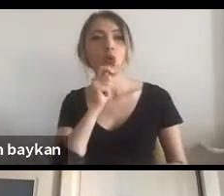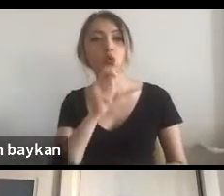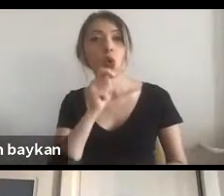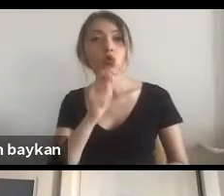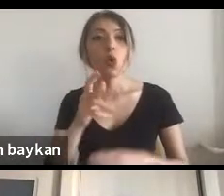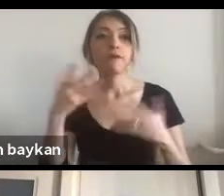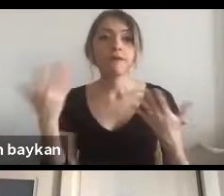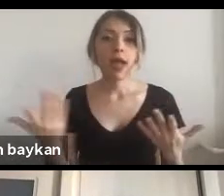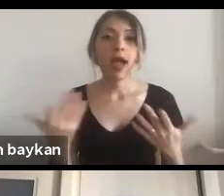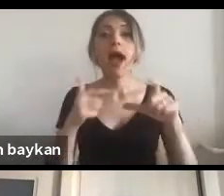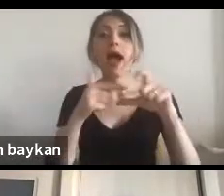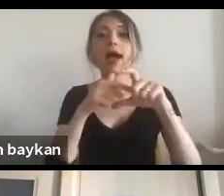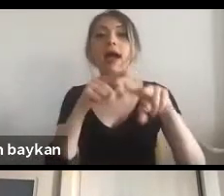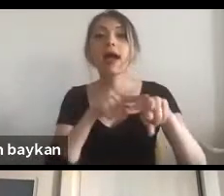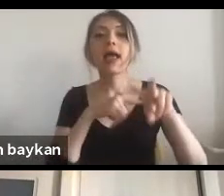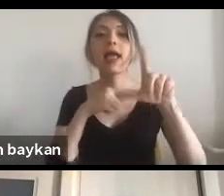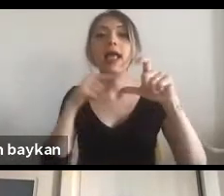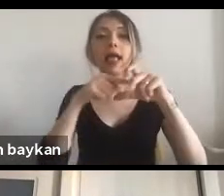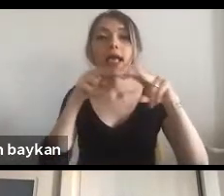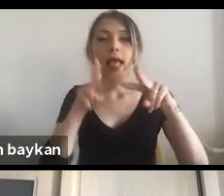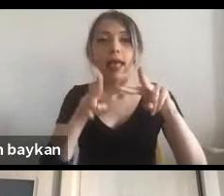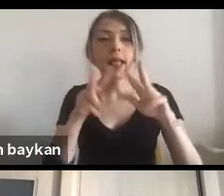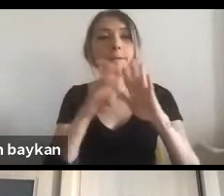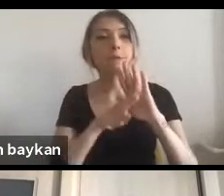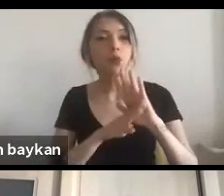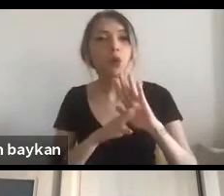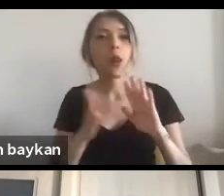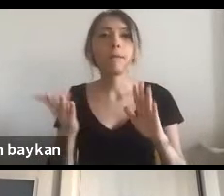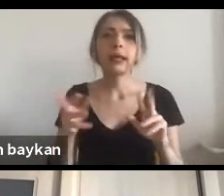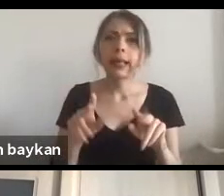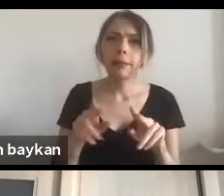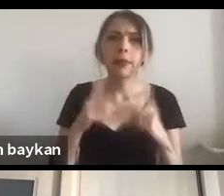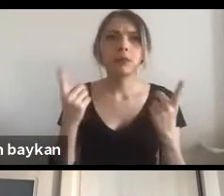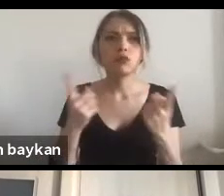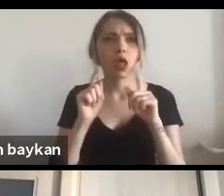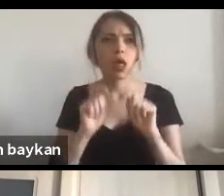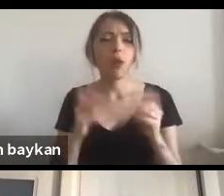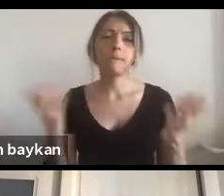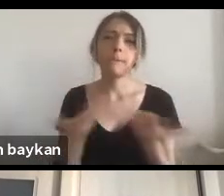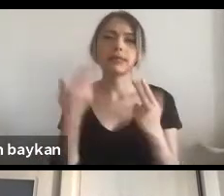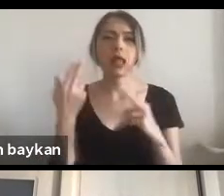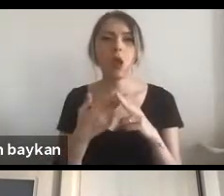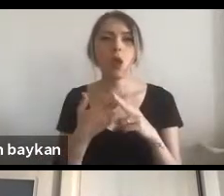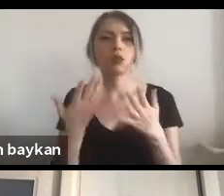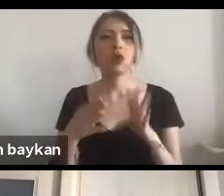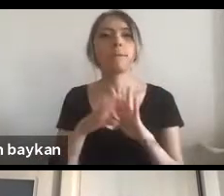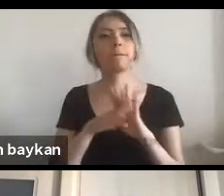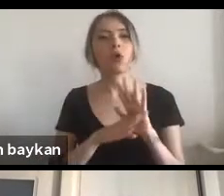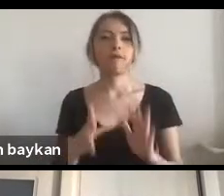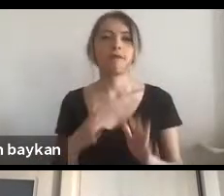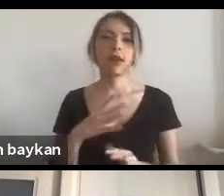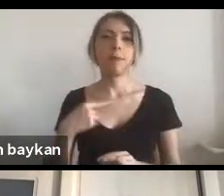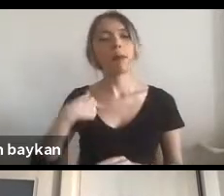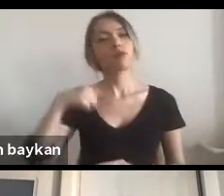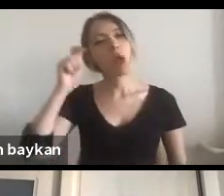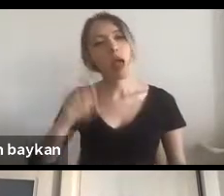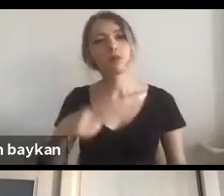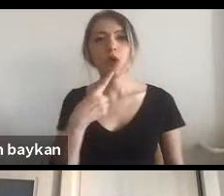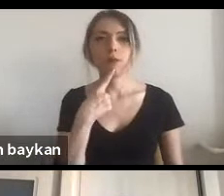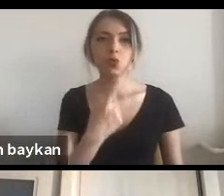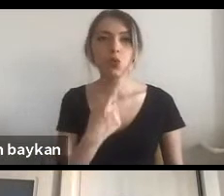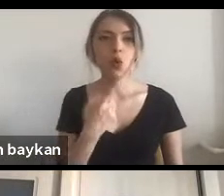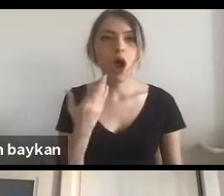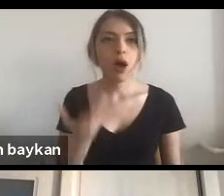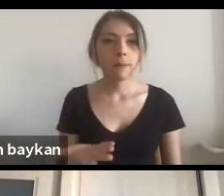veya eylem planı dediğimiz iki formatta yapıyor. Yani diyor ki program varsa ben bunları yapacağım ya